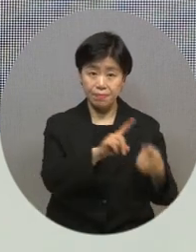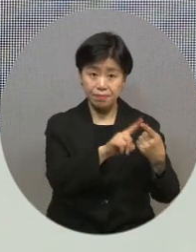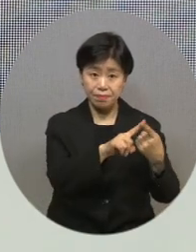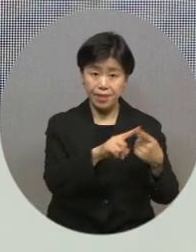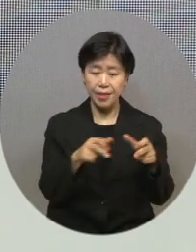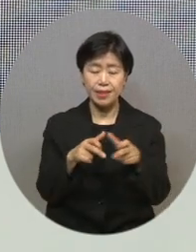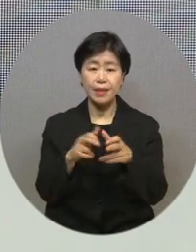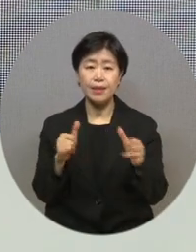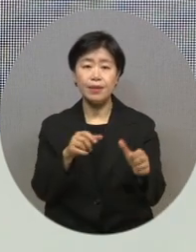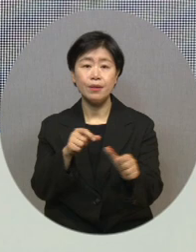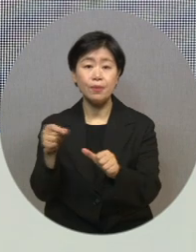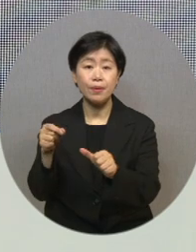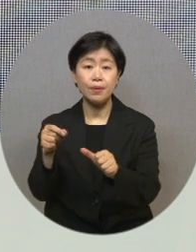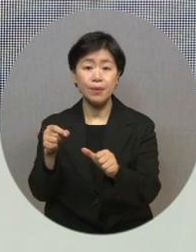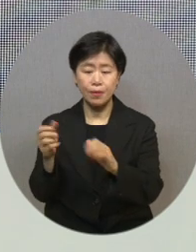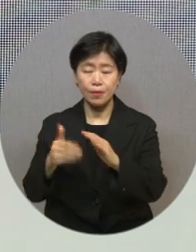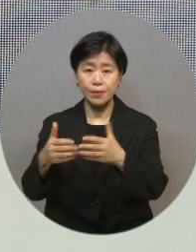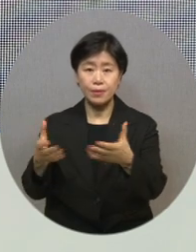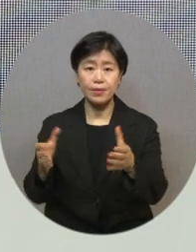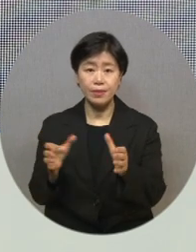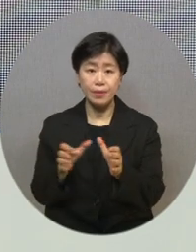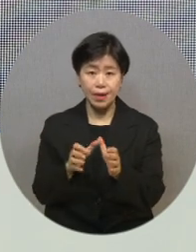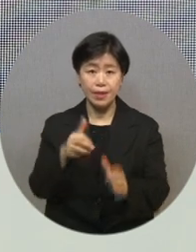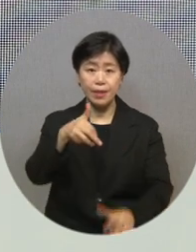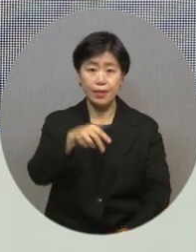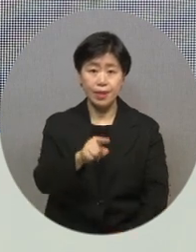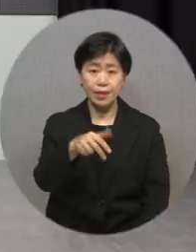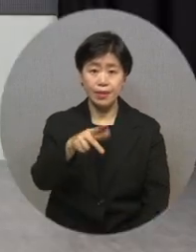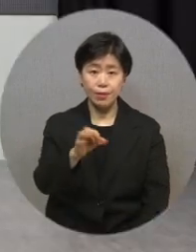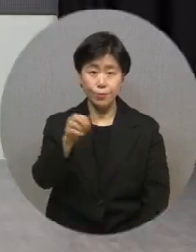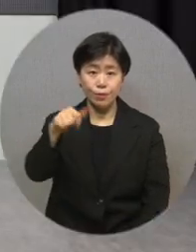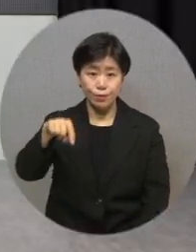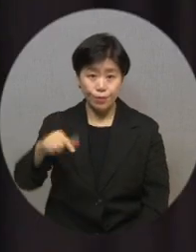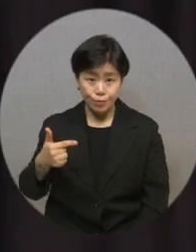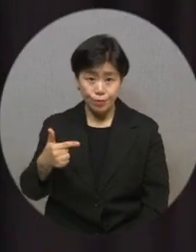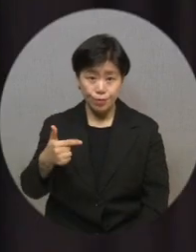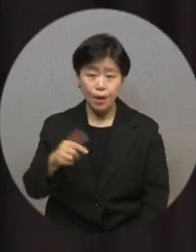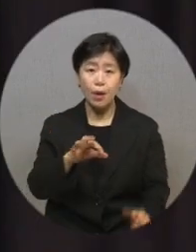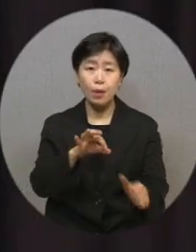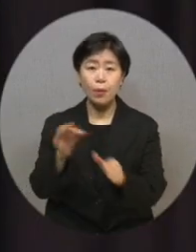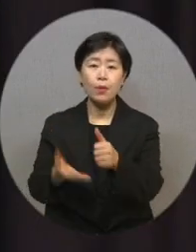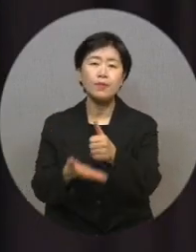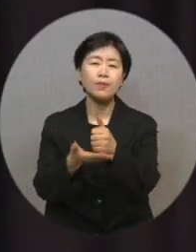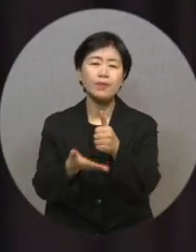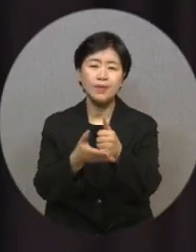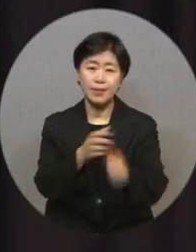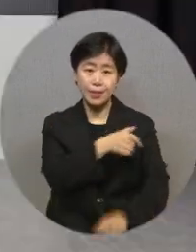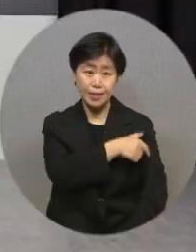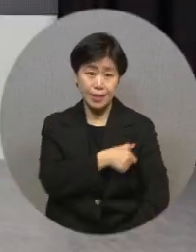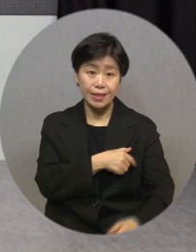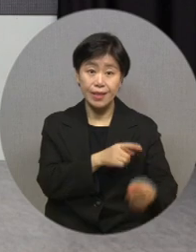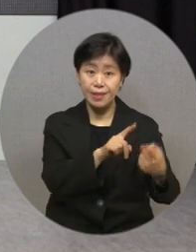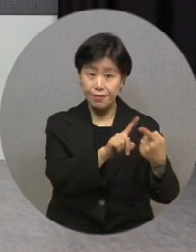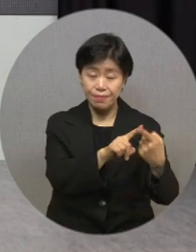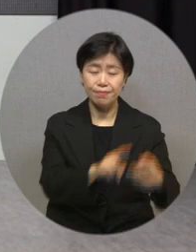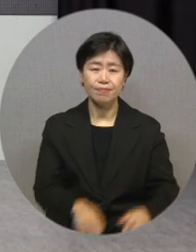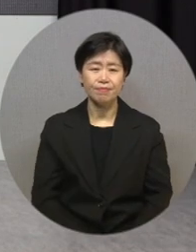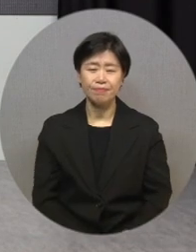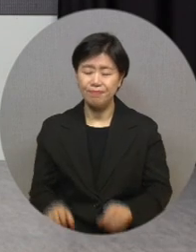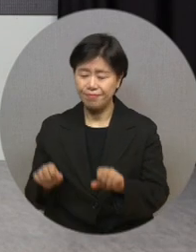고용공단 차정훈 고용촉진 이사님네 반갑습니다 예 그리고